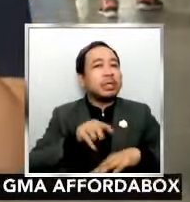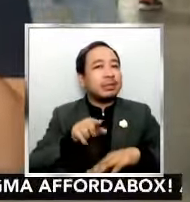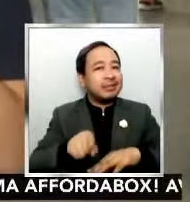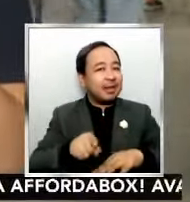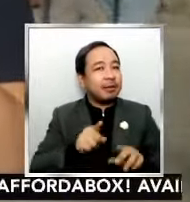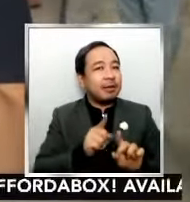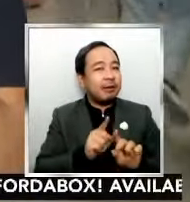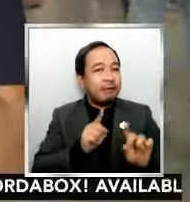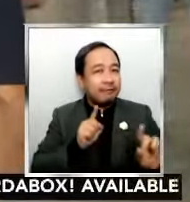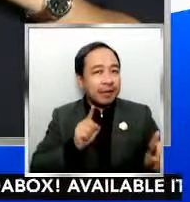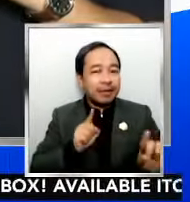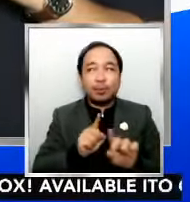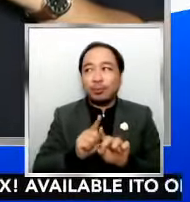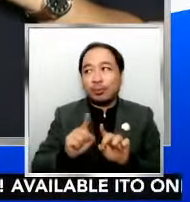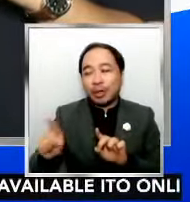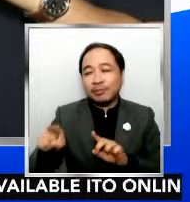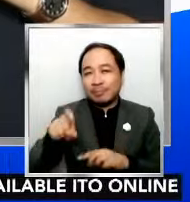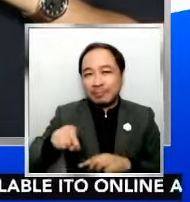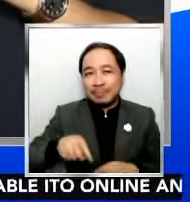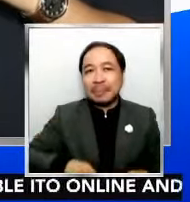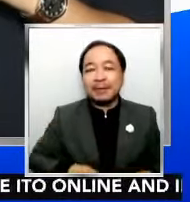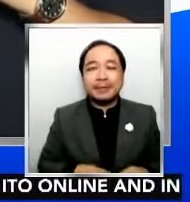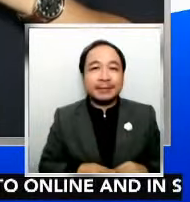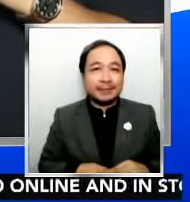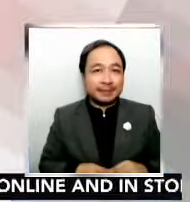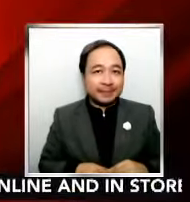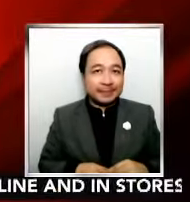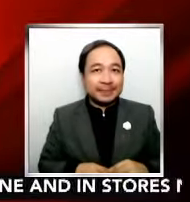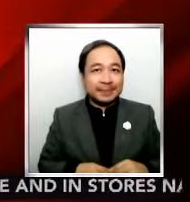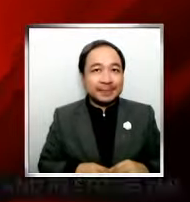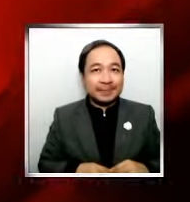much as possible, Mike. Maraming salamat, JP Soriano.